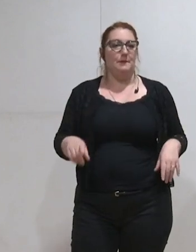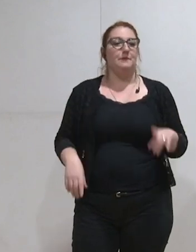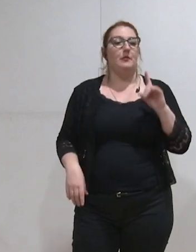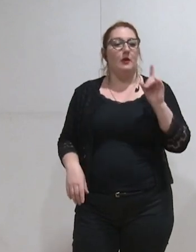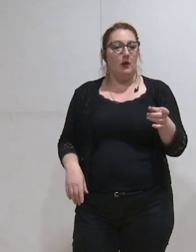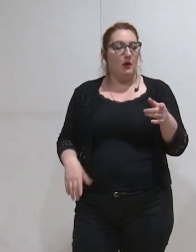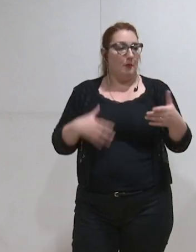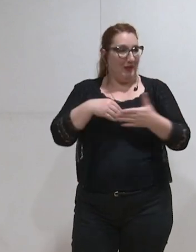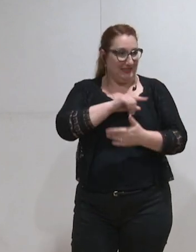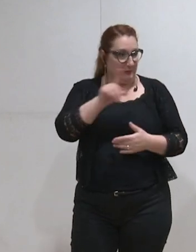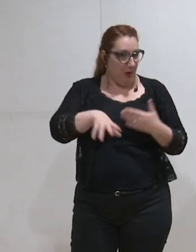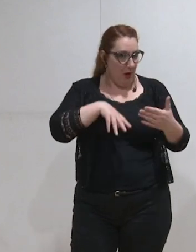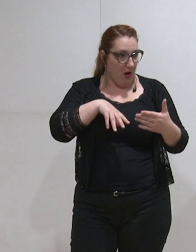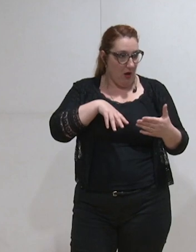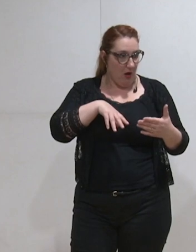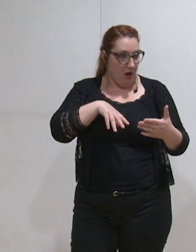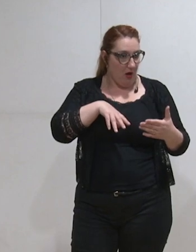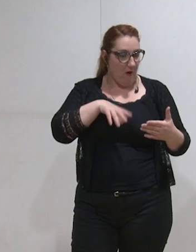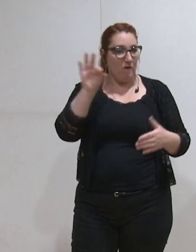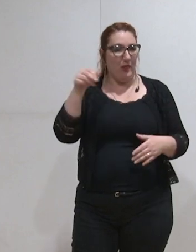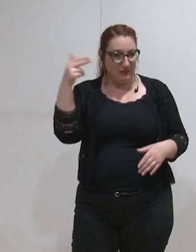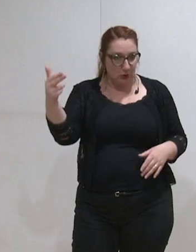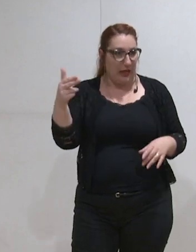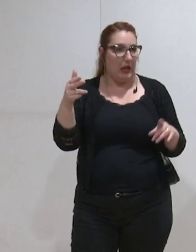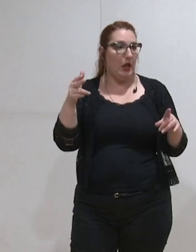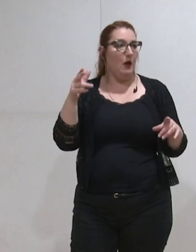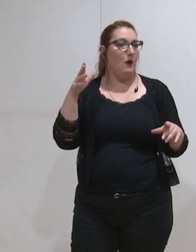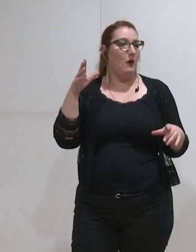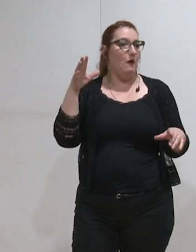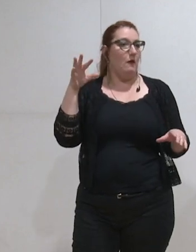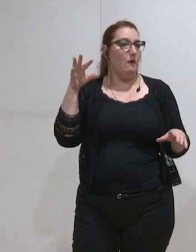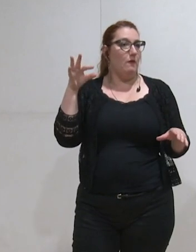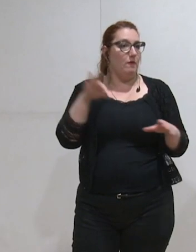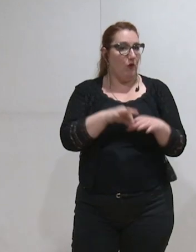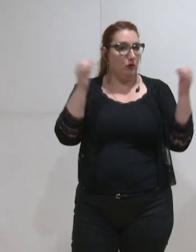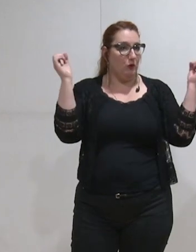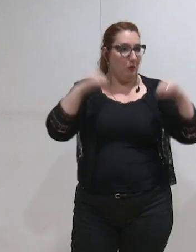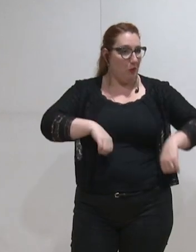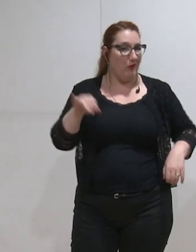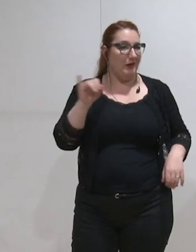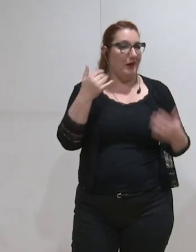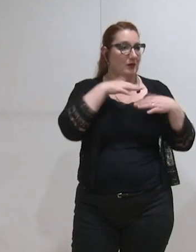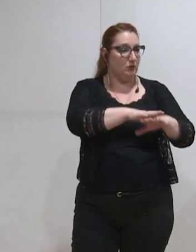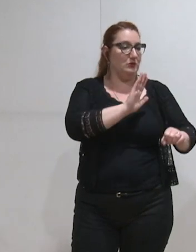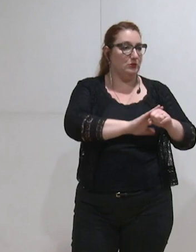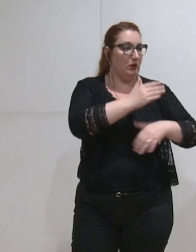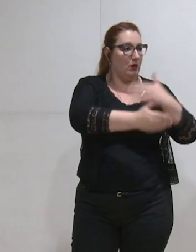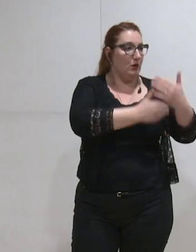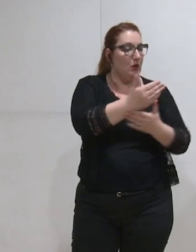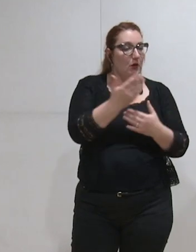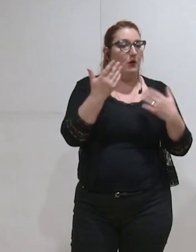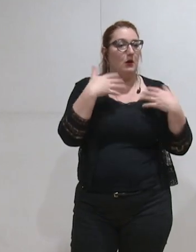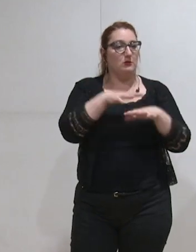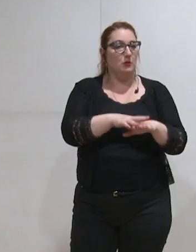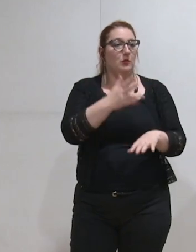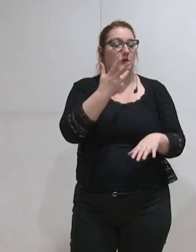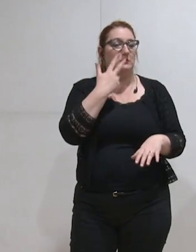prend pas part au vote Front National qui vote pour donc le rassemblement citoyen à gauche et écologiste le groupe de